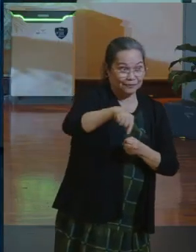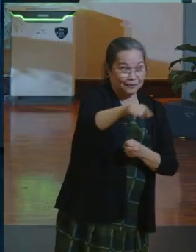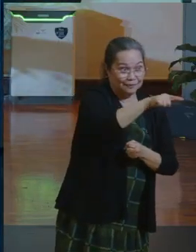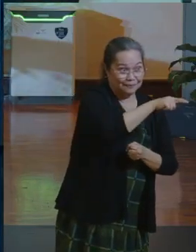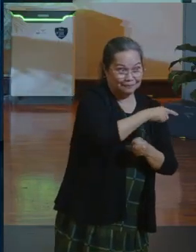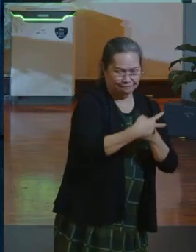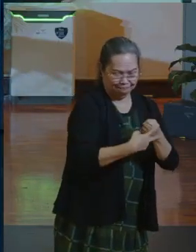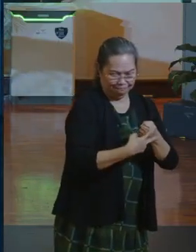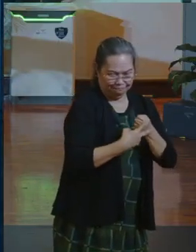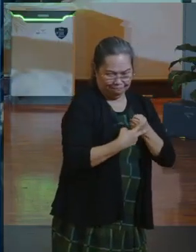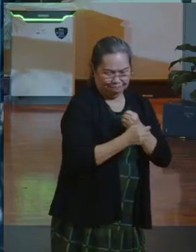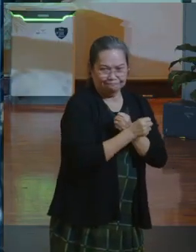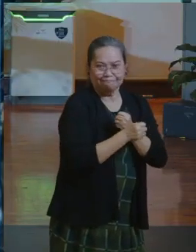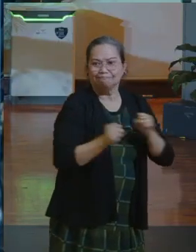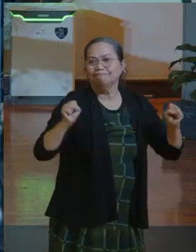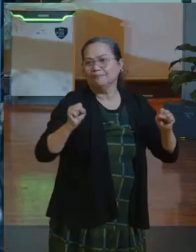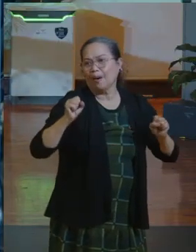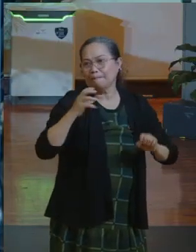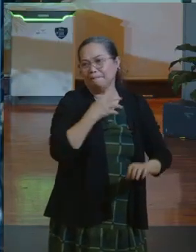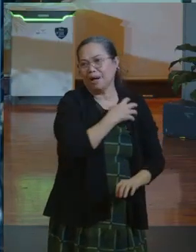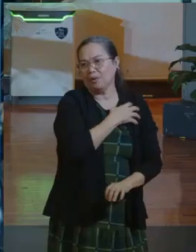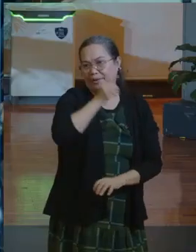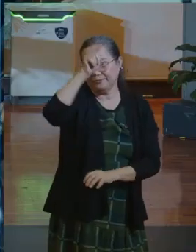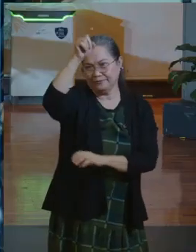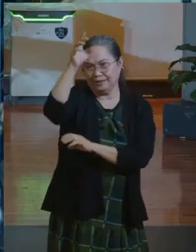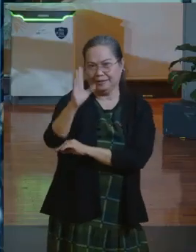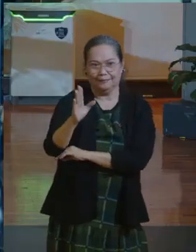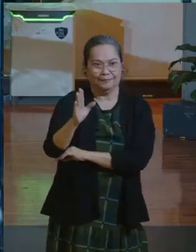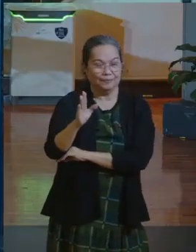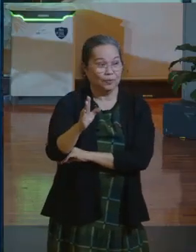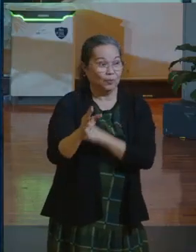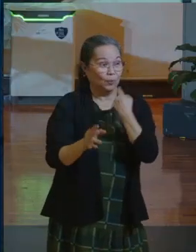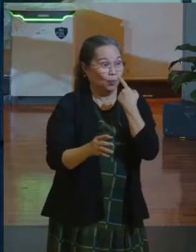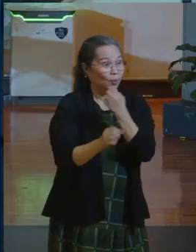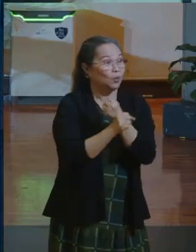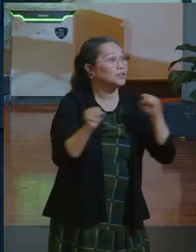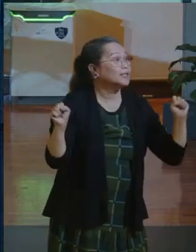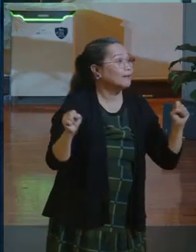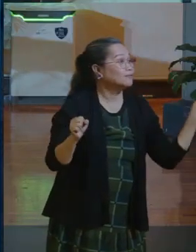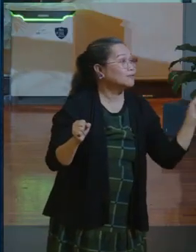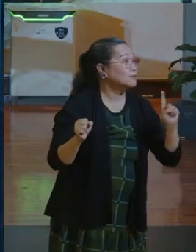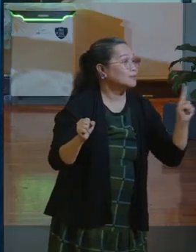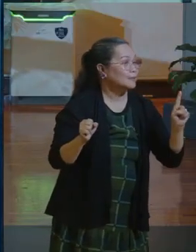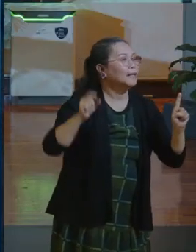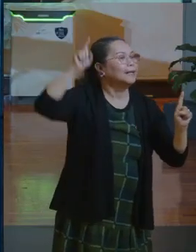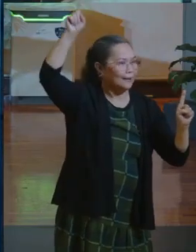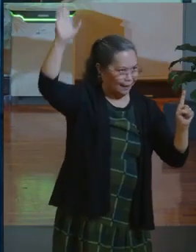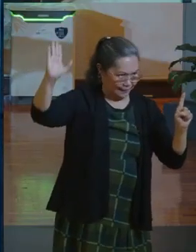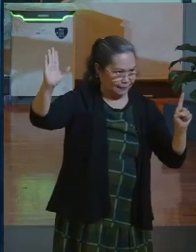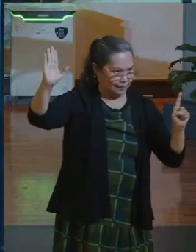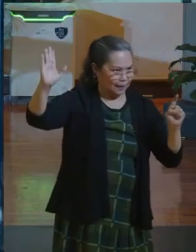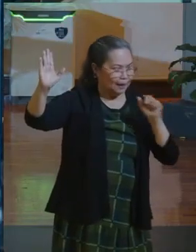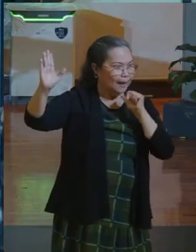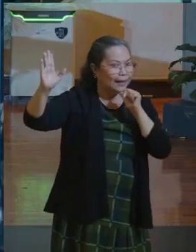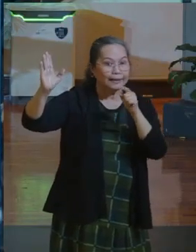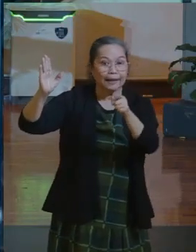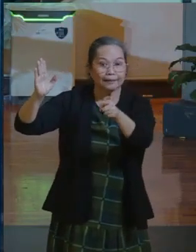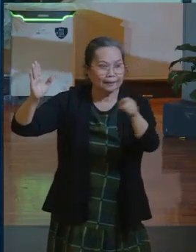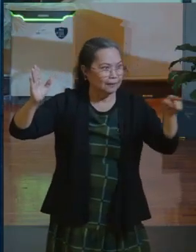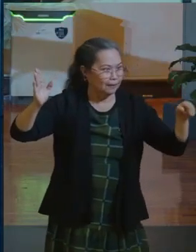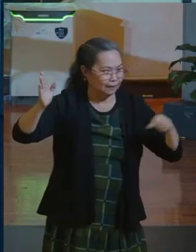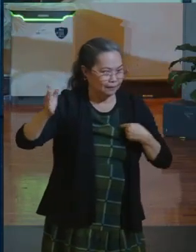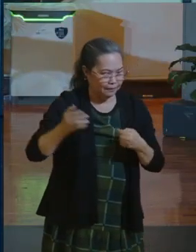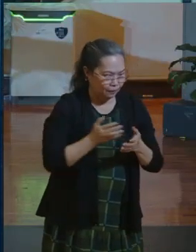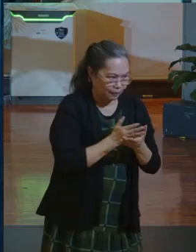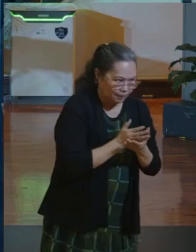being saved is the power of God. Ang nagliligtas po ay ang Diyos. Hindi yung galing niyo sa